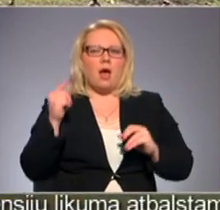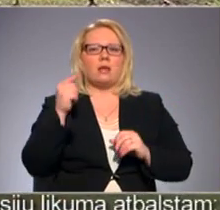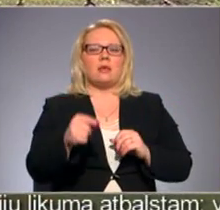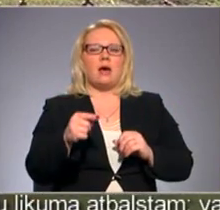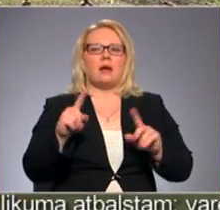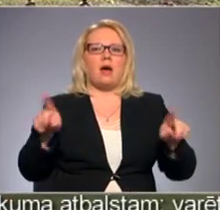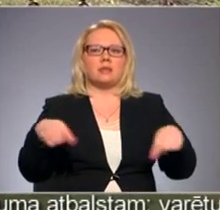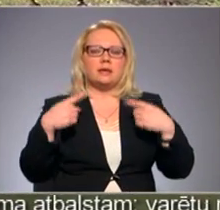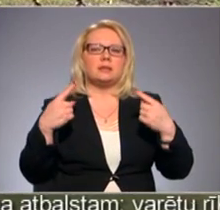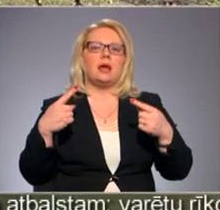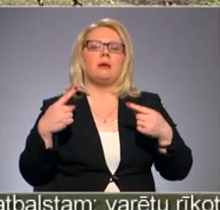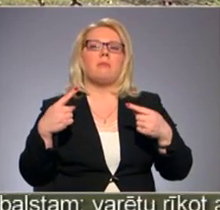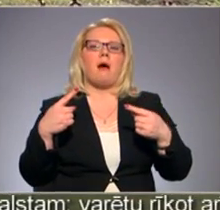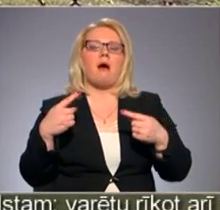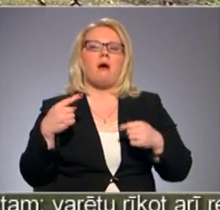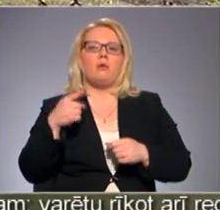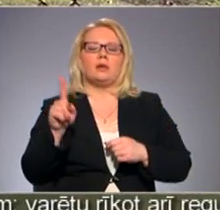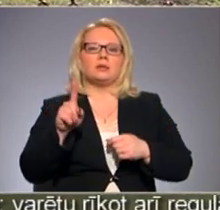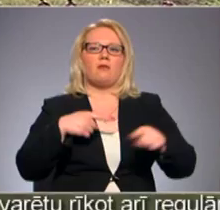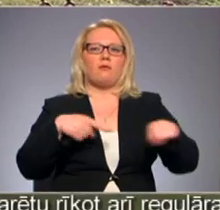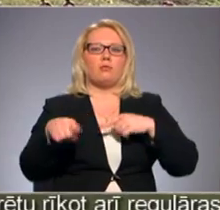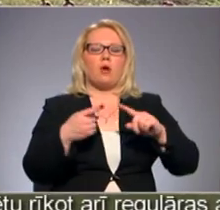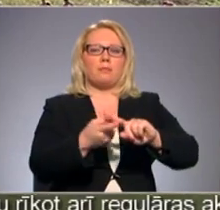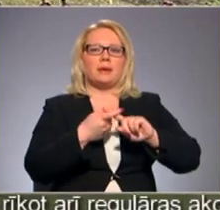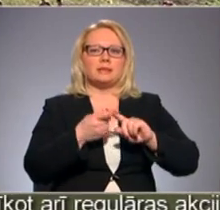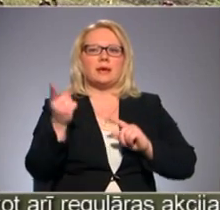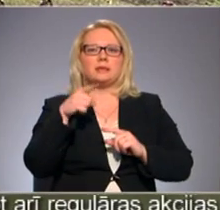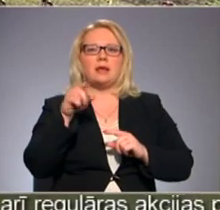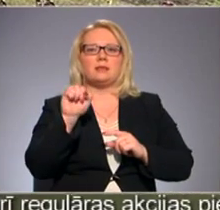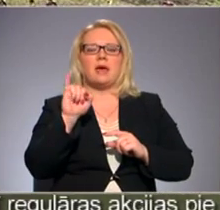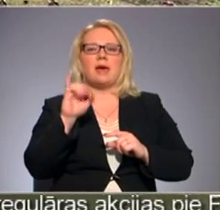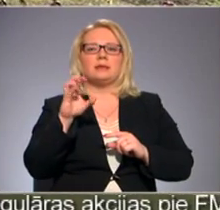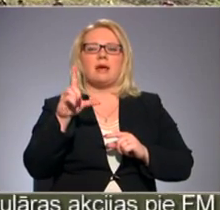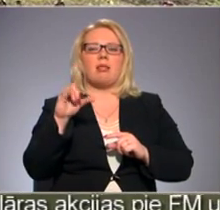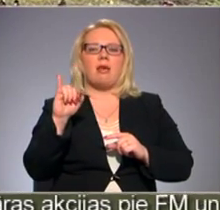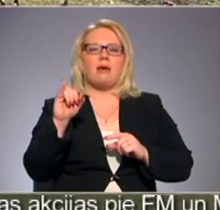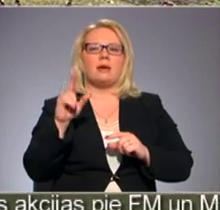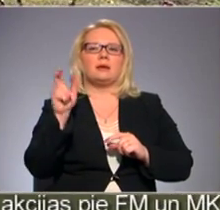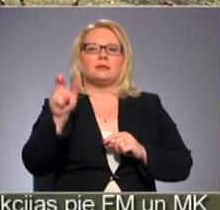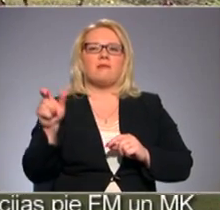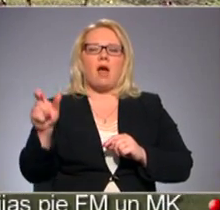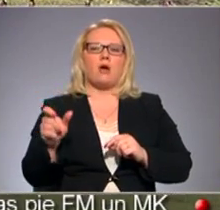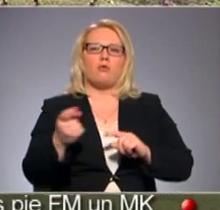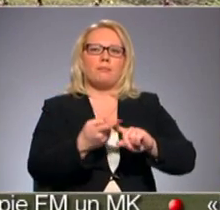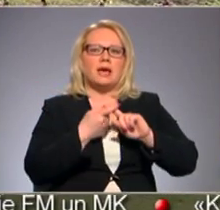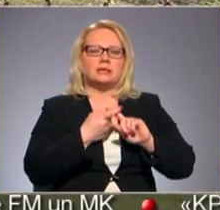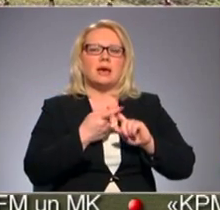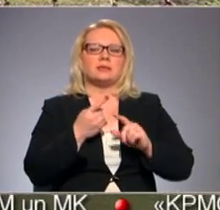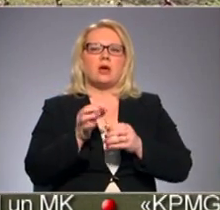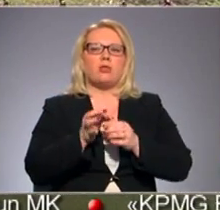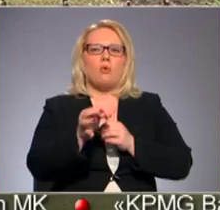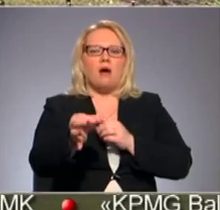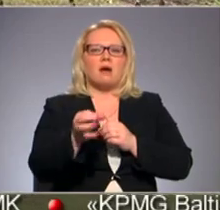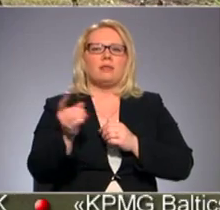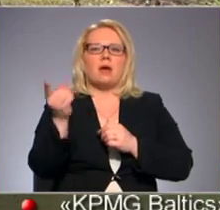attīstība, tas ir futbolists piesaista Staicelē, vienkārši cilvēki piesaista novadam,